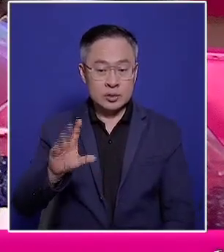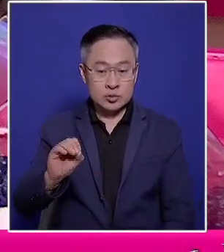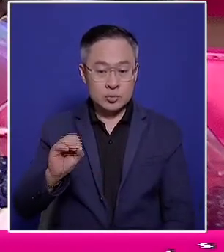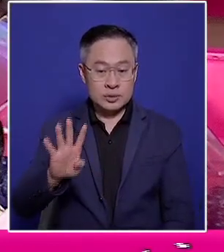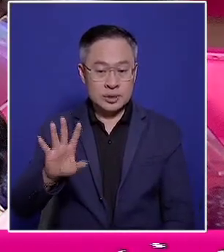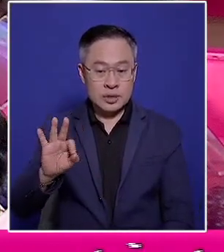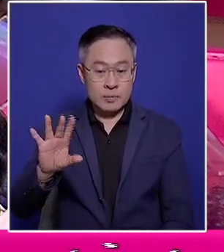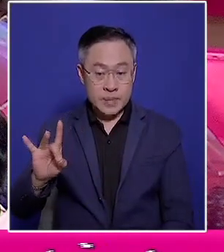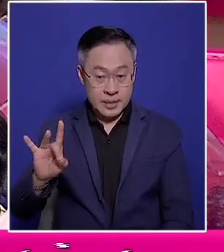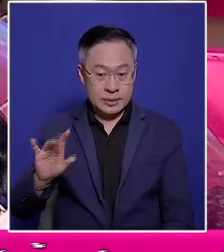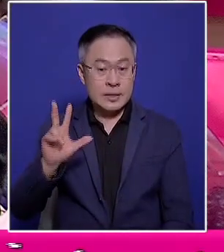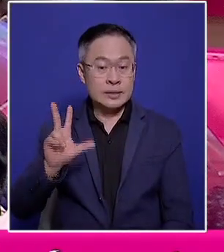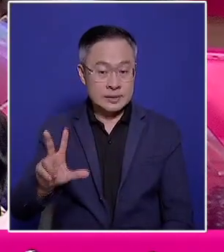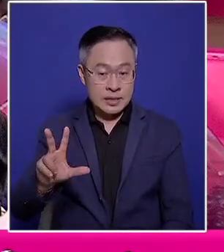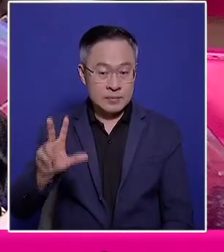3410498